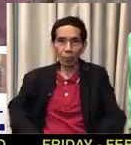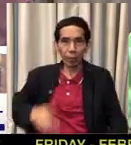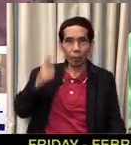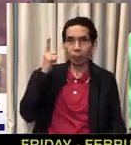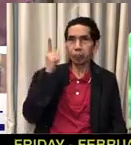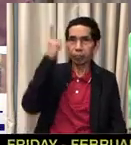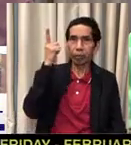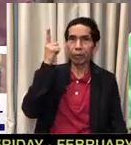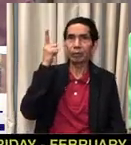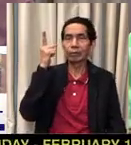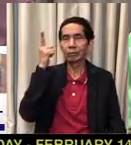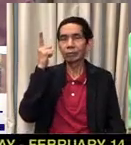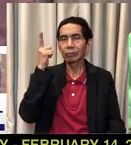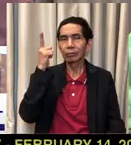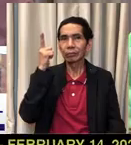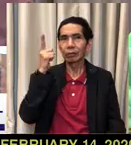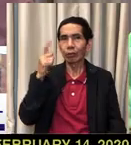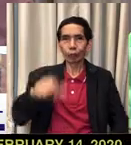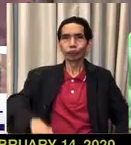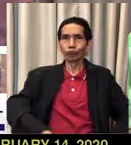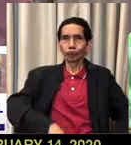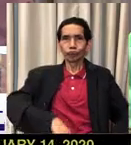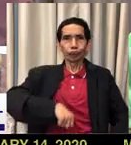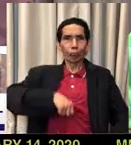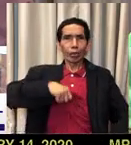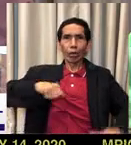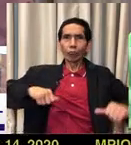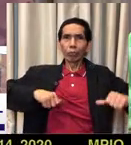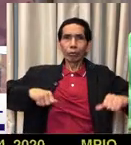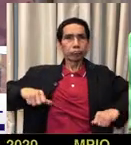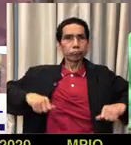baril. Mukhang matapang, no?